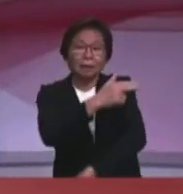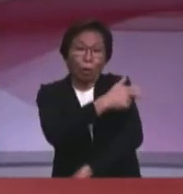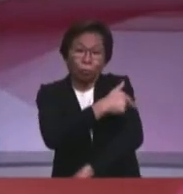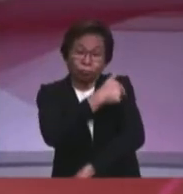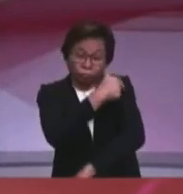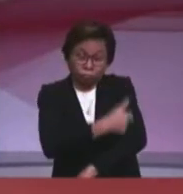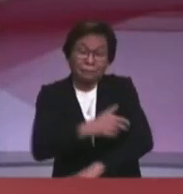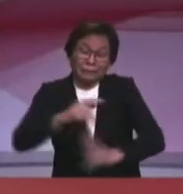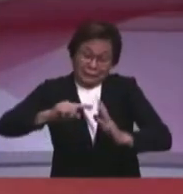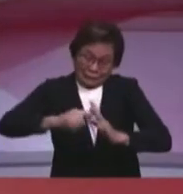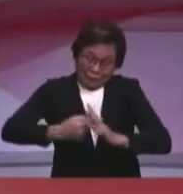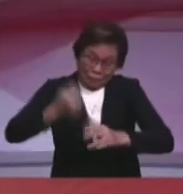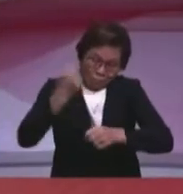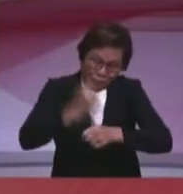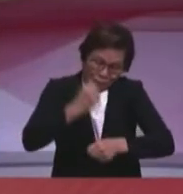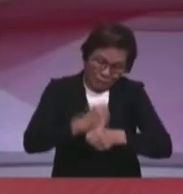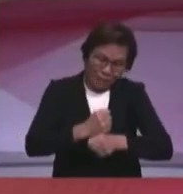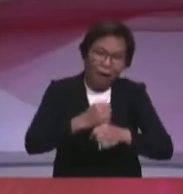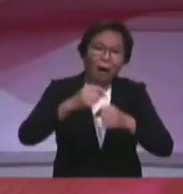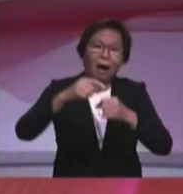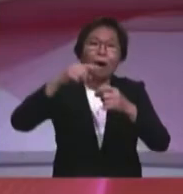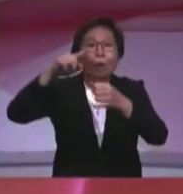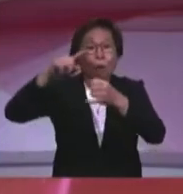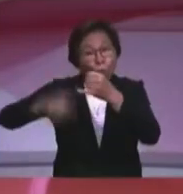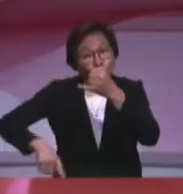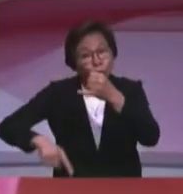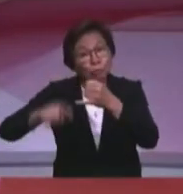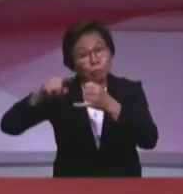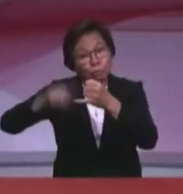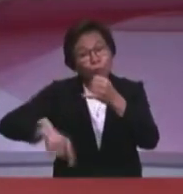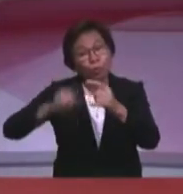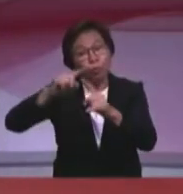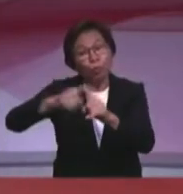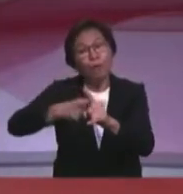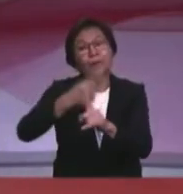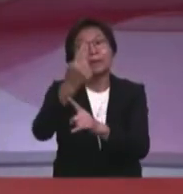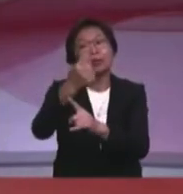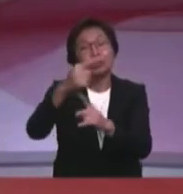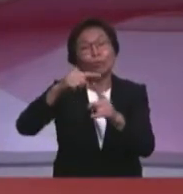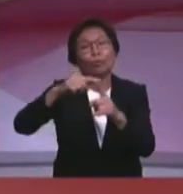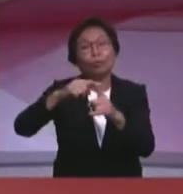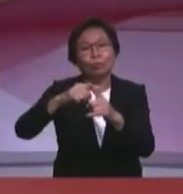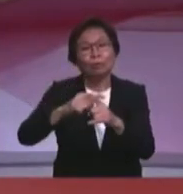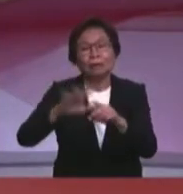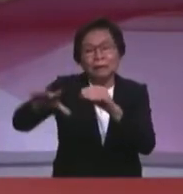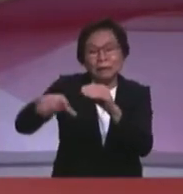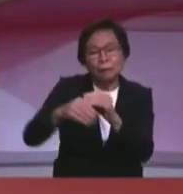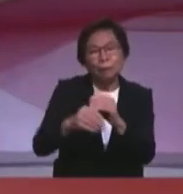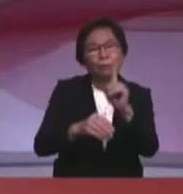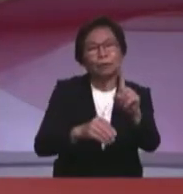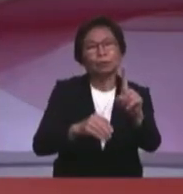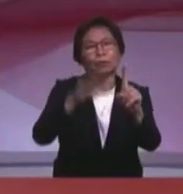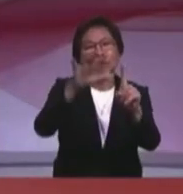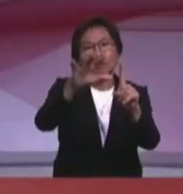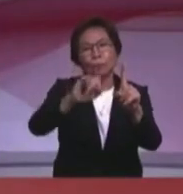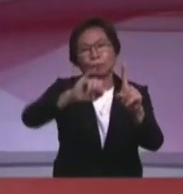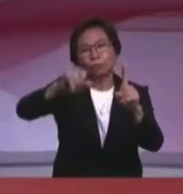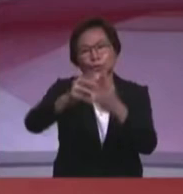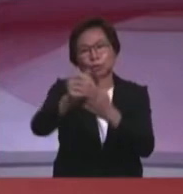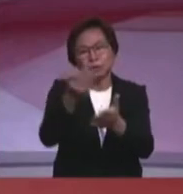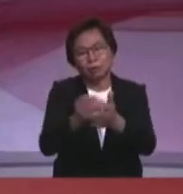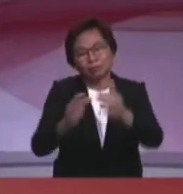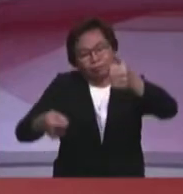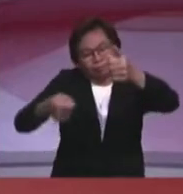ia mulai bertugas pada hujung bulan ini dengan pun takkan tambahan 150000000